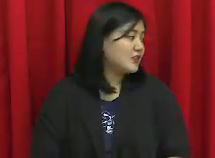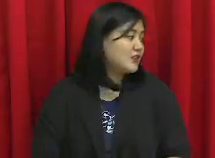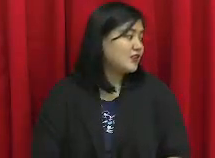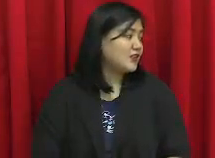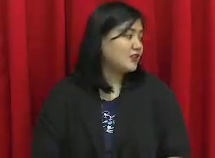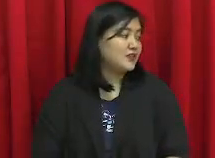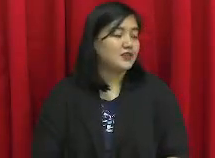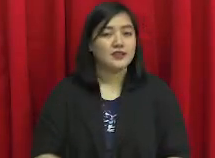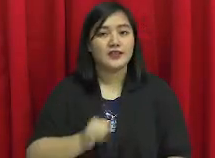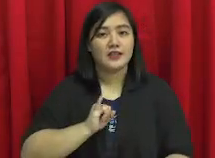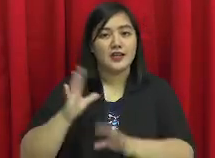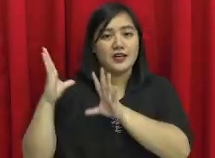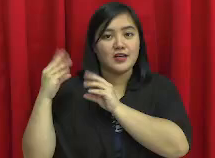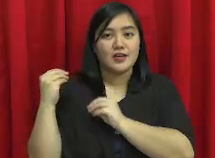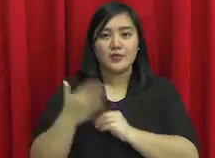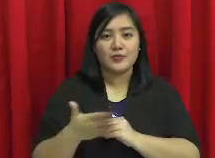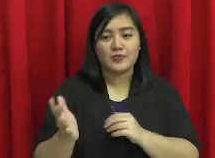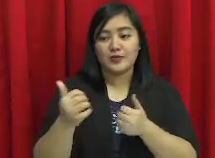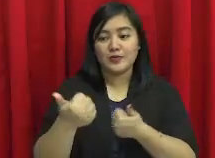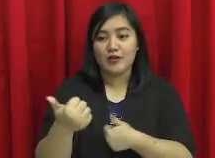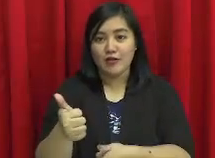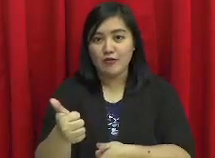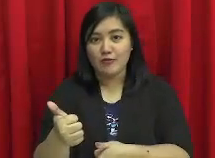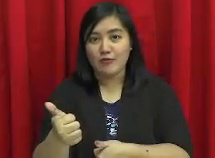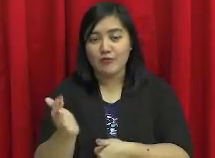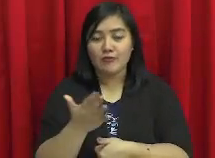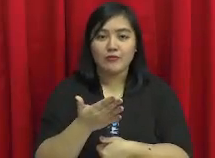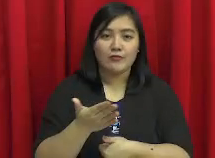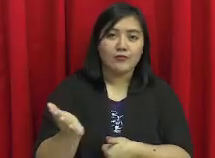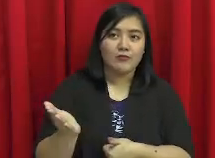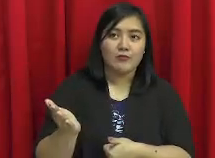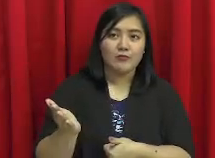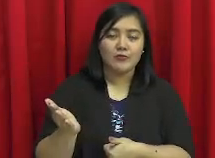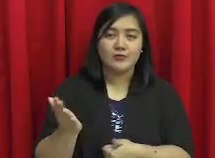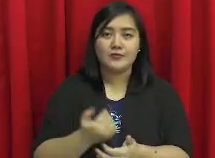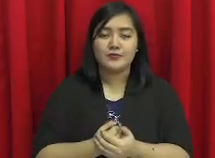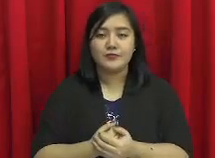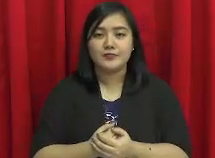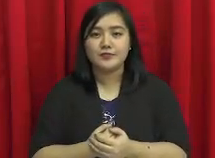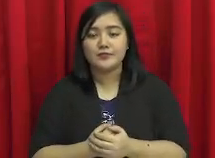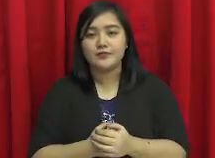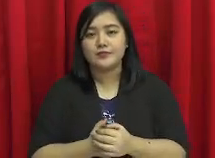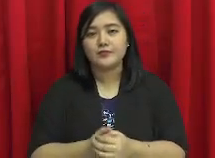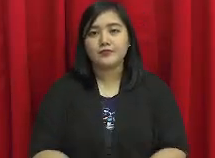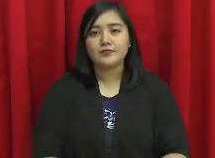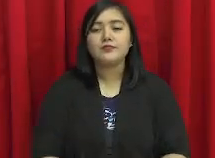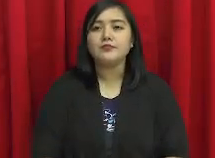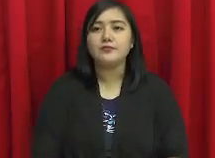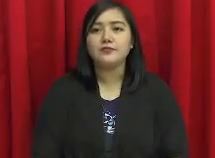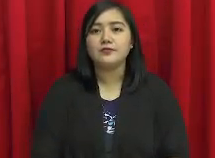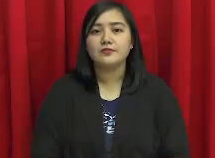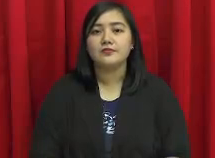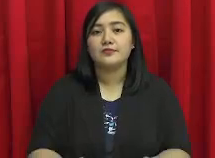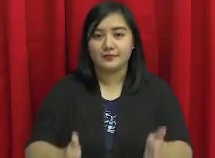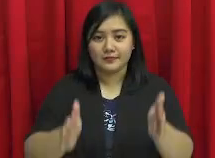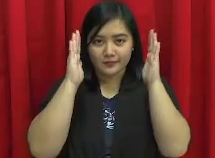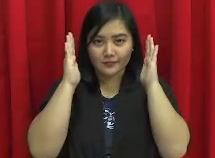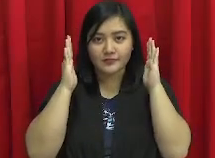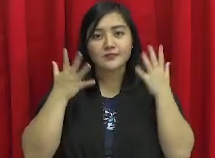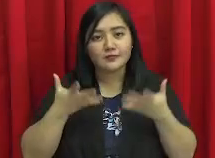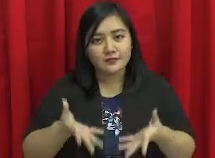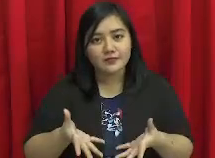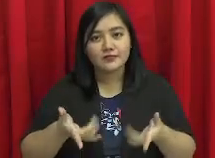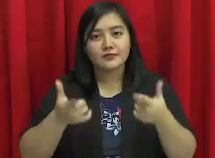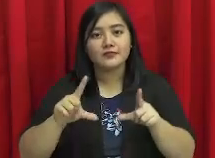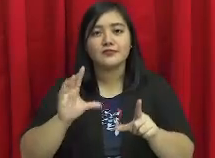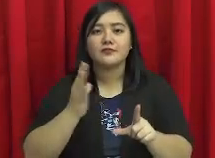ay, kayo po ay, kayo po ay mag-ano dito, mga kapatid. Kayo po ay mag-tune in at let me see